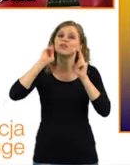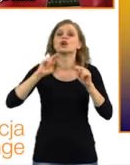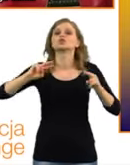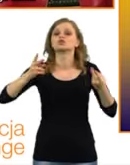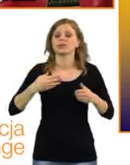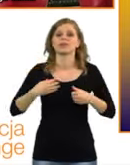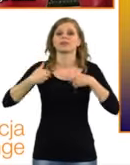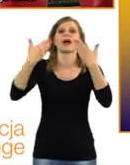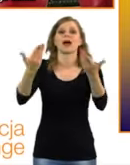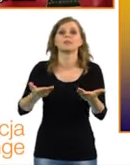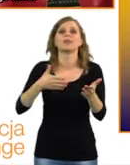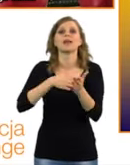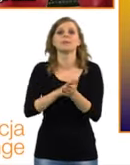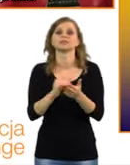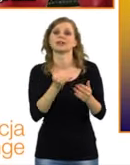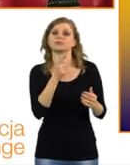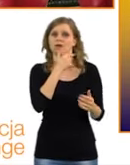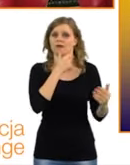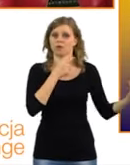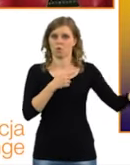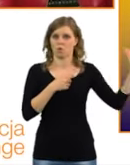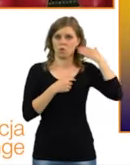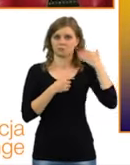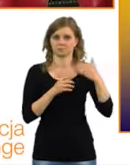Dźwięki nadajemy na początku do lewego ucha.